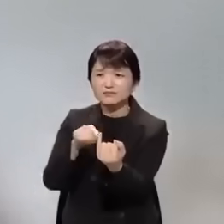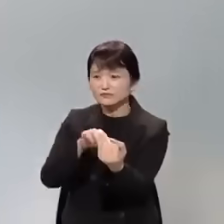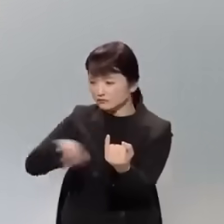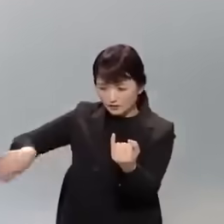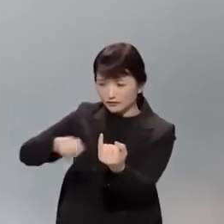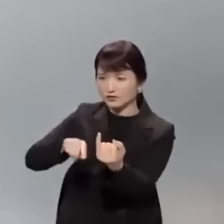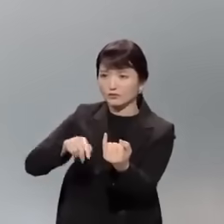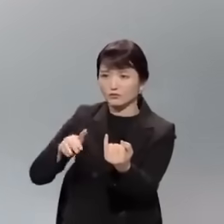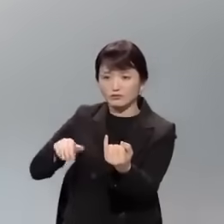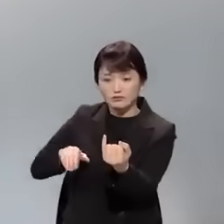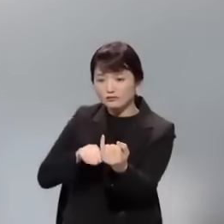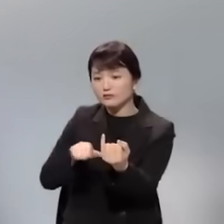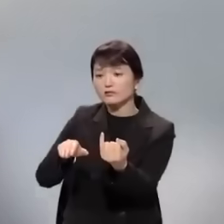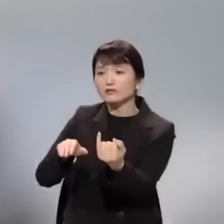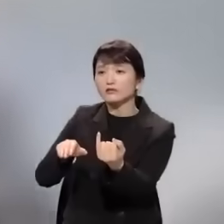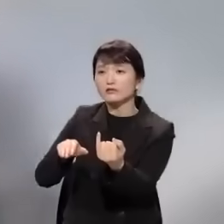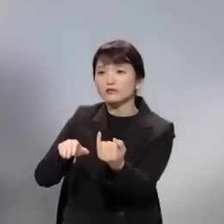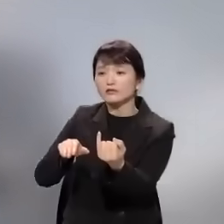나오시라고요. 차도 안 보이냐고요.